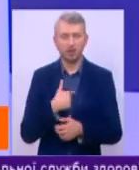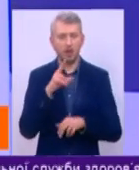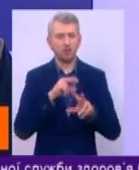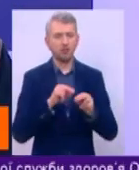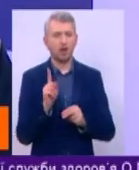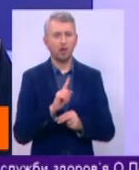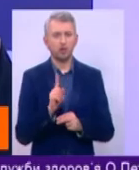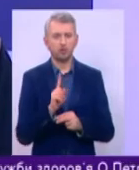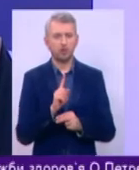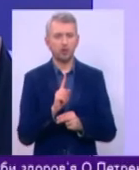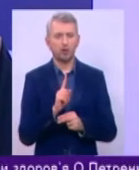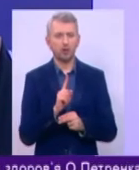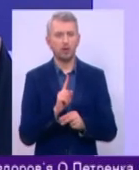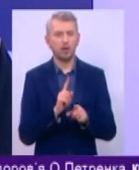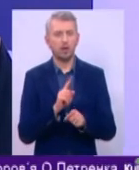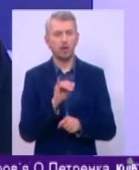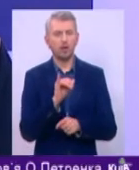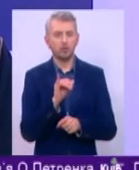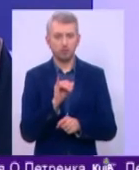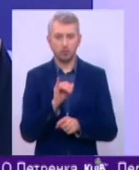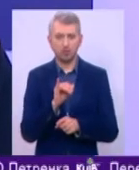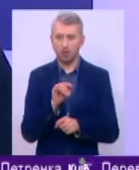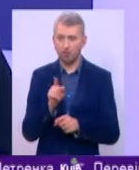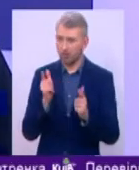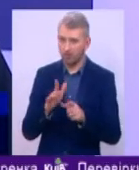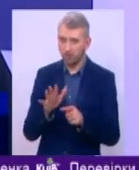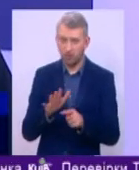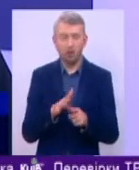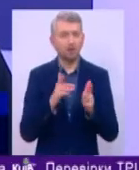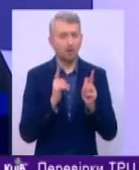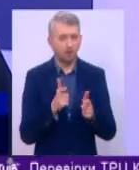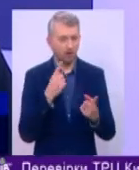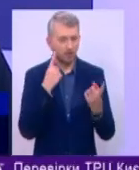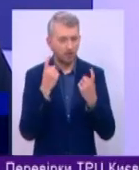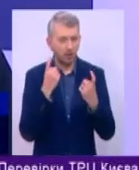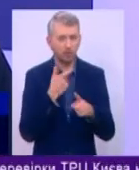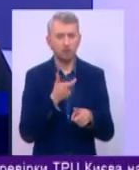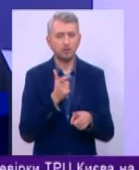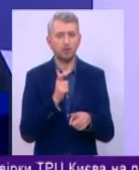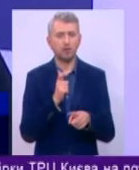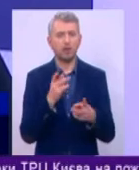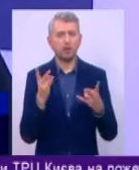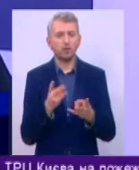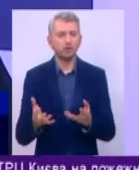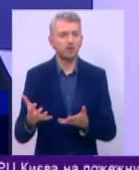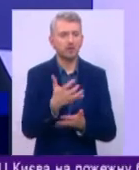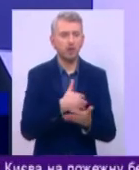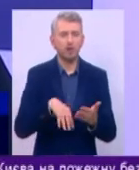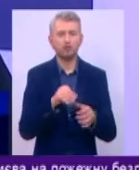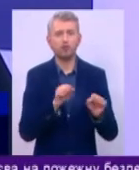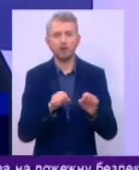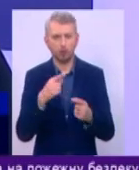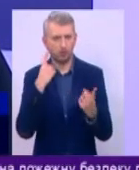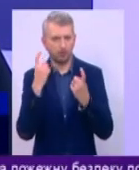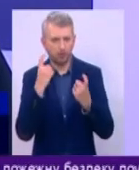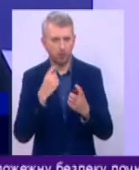что вот Юрий Белоус... Чи не погоджуєтеся? Нет, я с ним согласна. То есть информация очень... Нужно собирать всю возможную